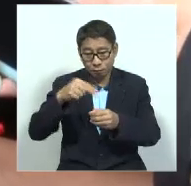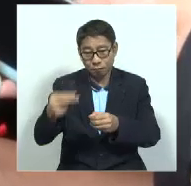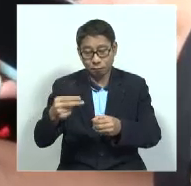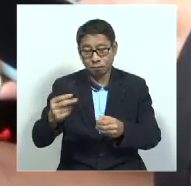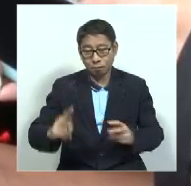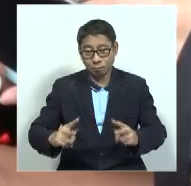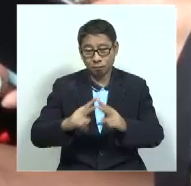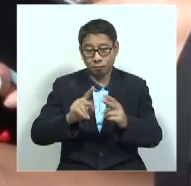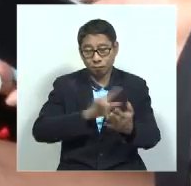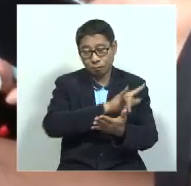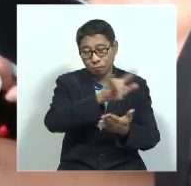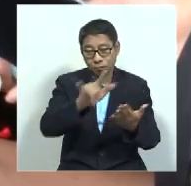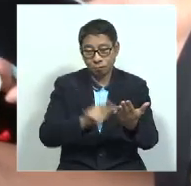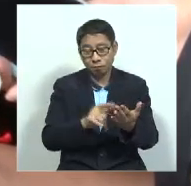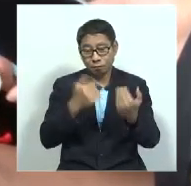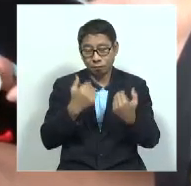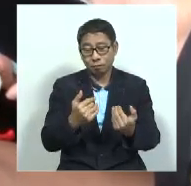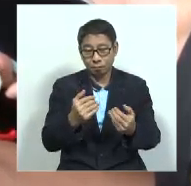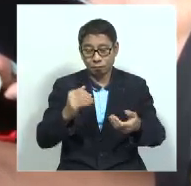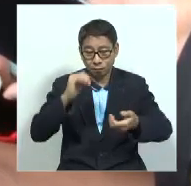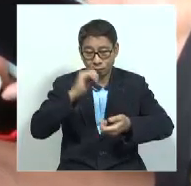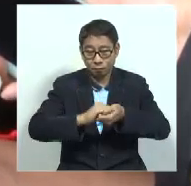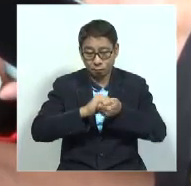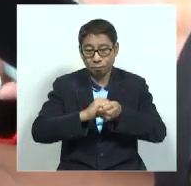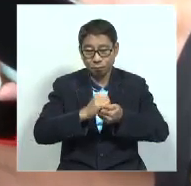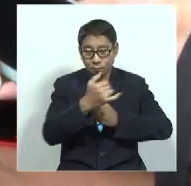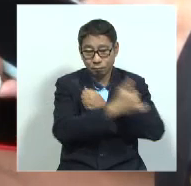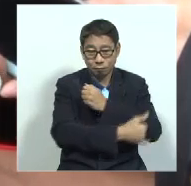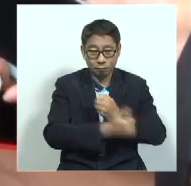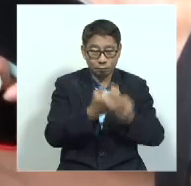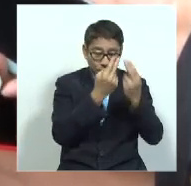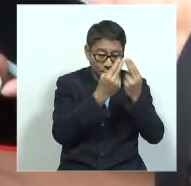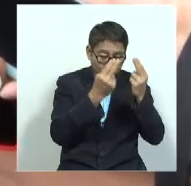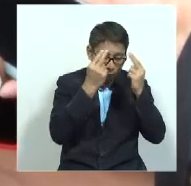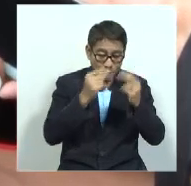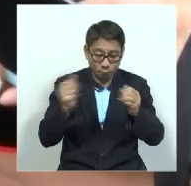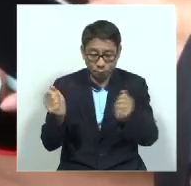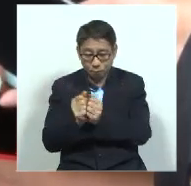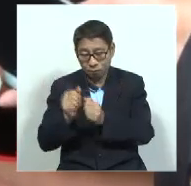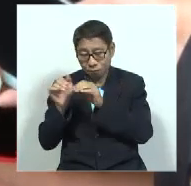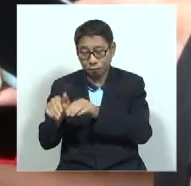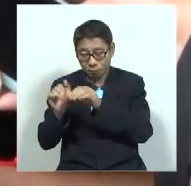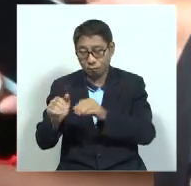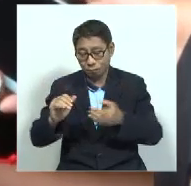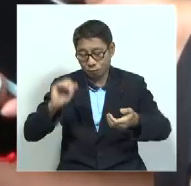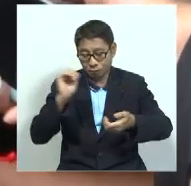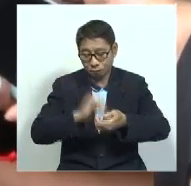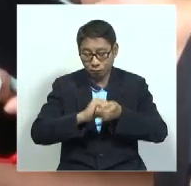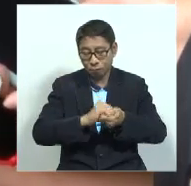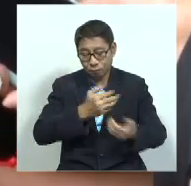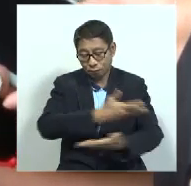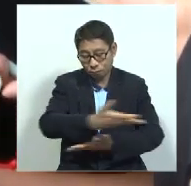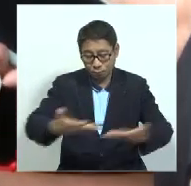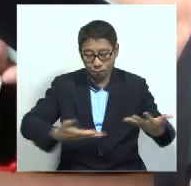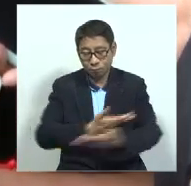ที่กระทรวงการต่างประเทศพยายามเป็นตัวกลางเพื่อให้ประเทศบาเรนและออสเตรเลียได้มีโอกาสคุยกันข้างนอกซึ่งก็อาจจ